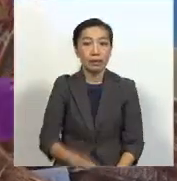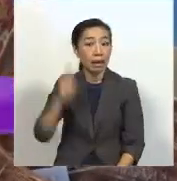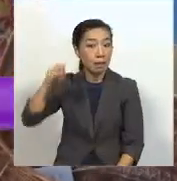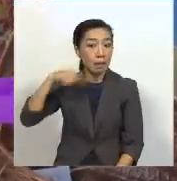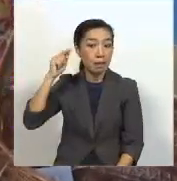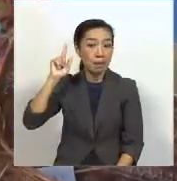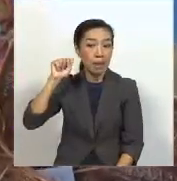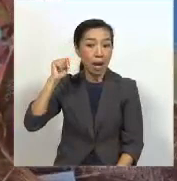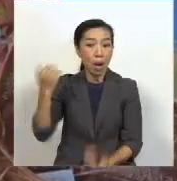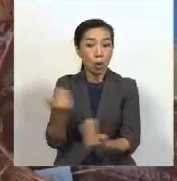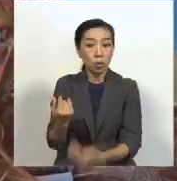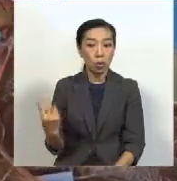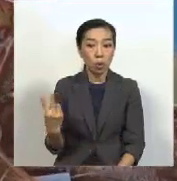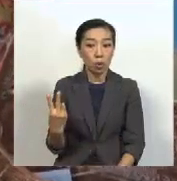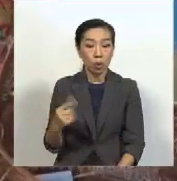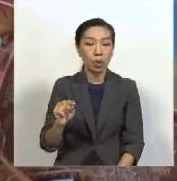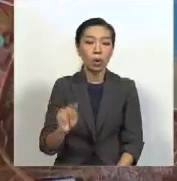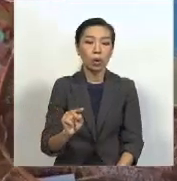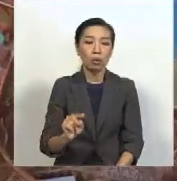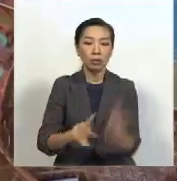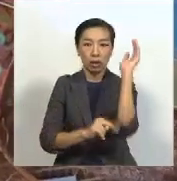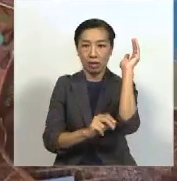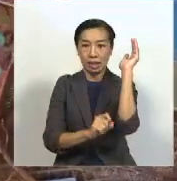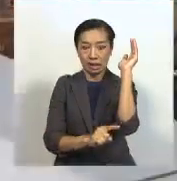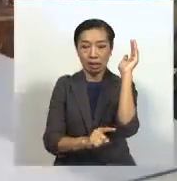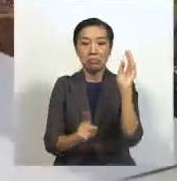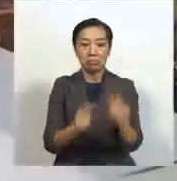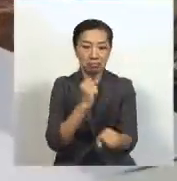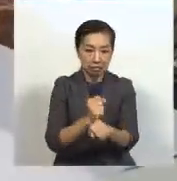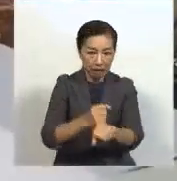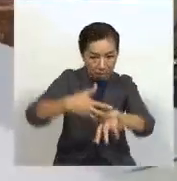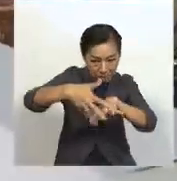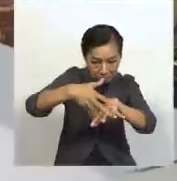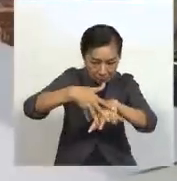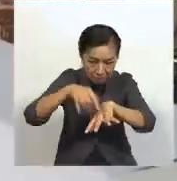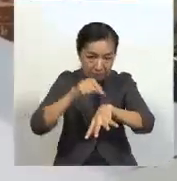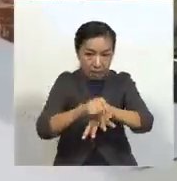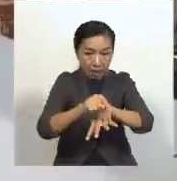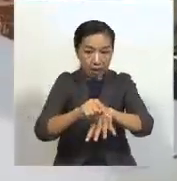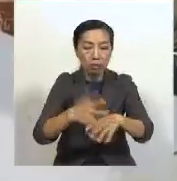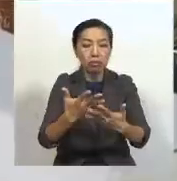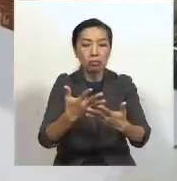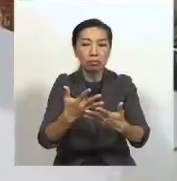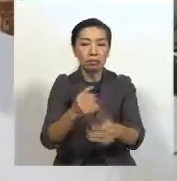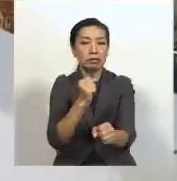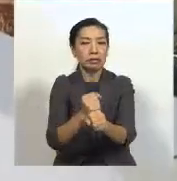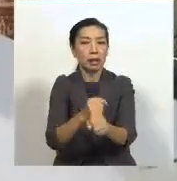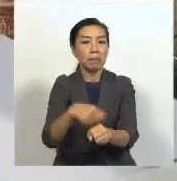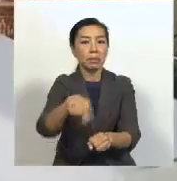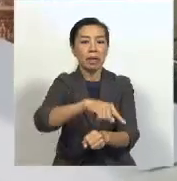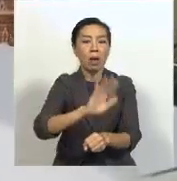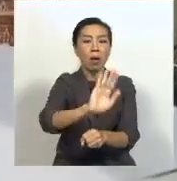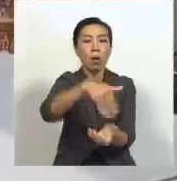าวตำบลนาเคียนอำเภอเมืองจังหวัดนครศรีธรรมราชเจ้าของผลิตภัณฑ์ย่านลิพาวนภรัตน์ซึ่งเป็นผลิตภัณฑ์ในสังกั